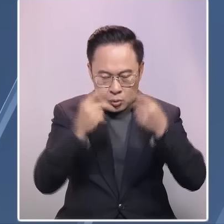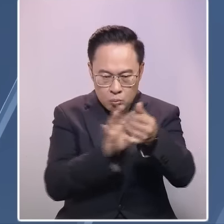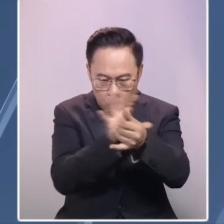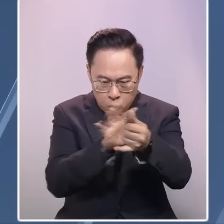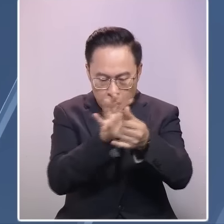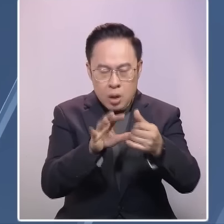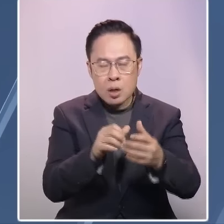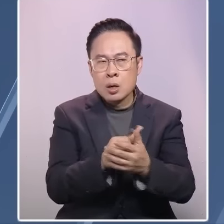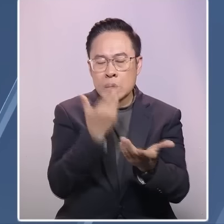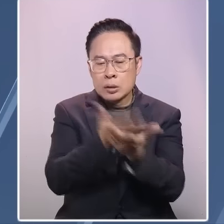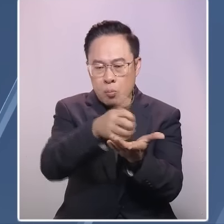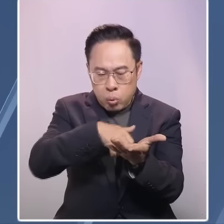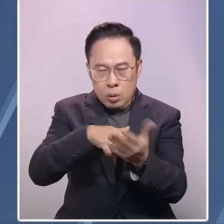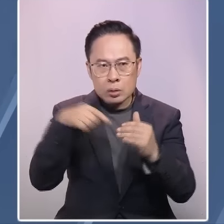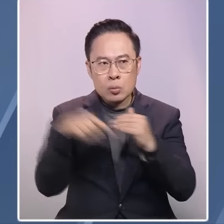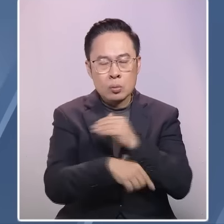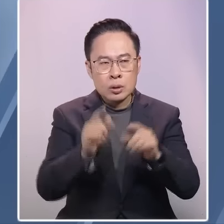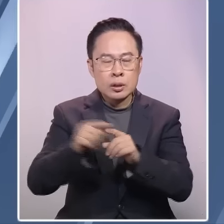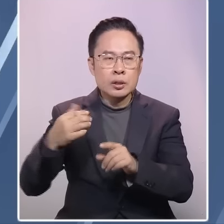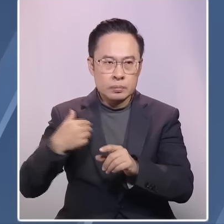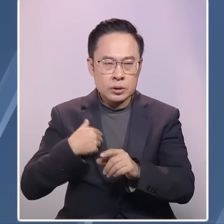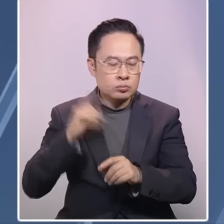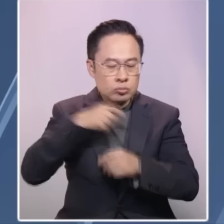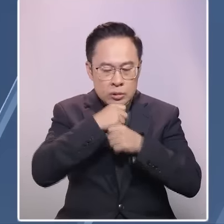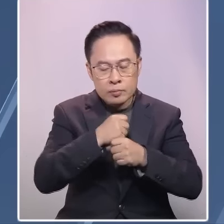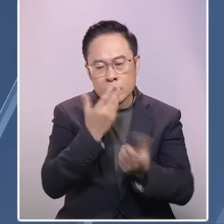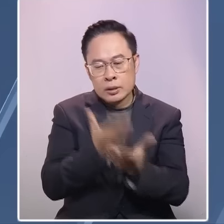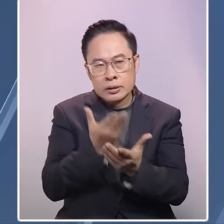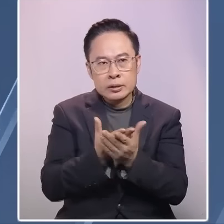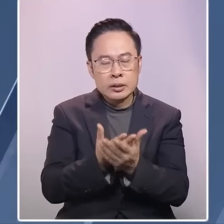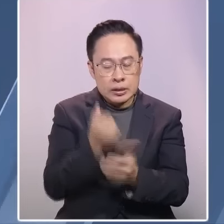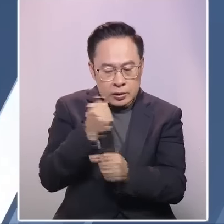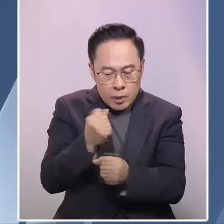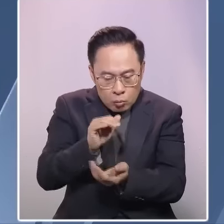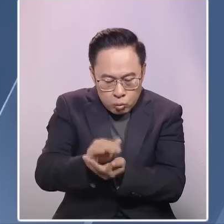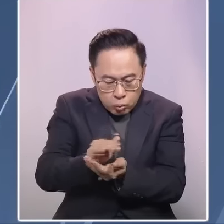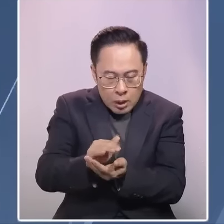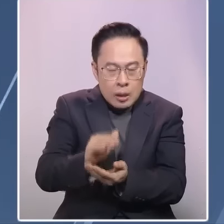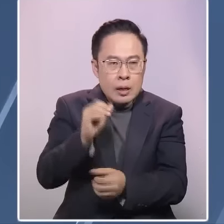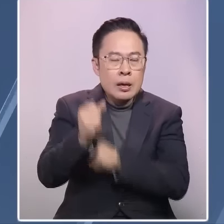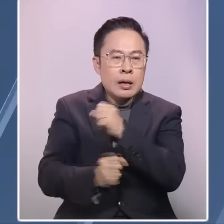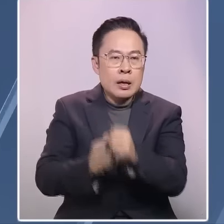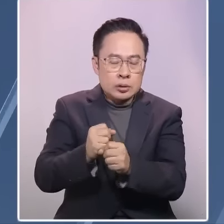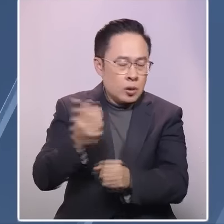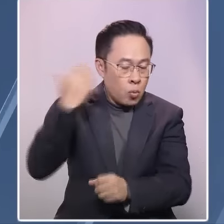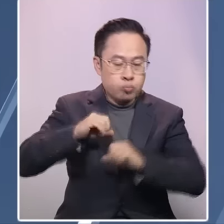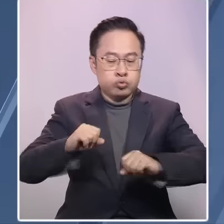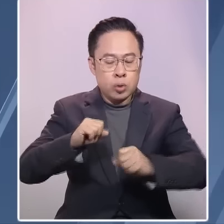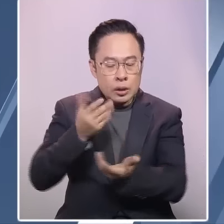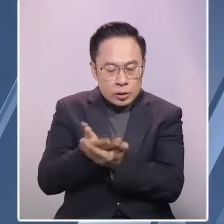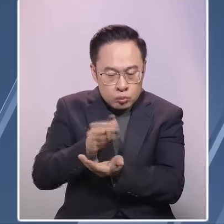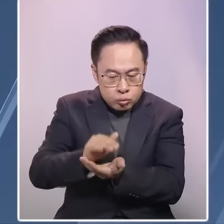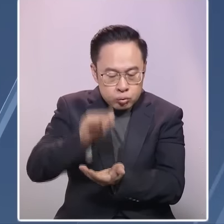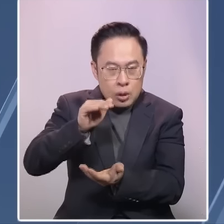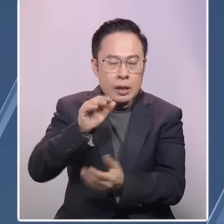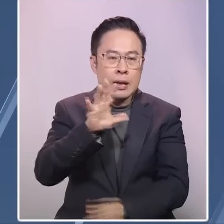ต้มตุ๋นนะคะนี่คุณยายบอกเลยนะว่าเงินน่ะค่ะสะสมมาทั้งชีวิตหวังว่าจะใช้ในยามที่บ้านปลาย